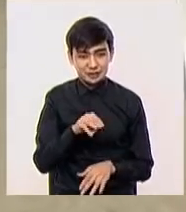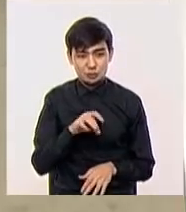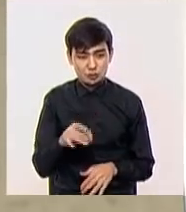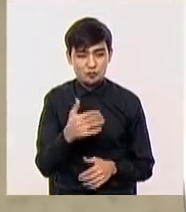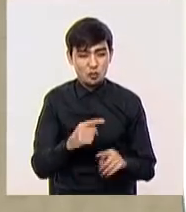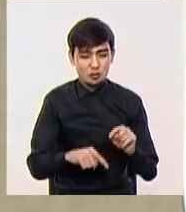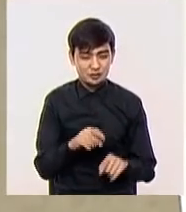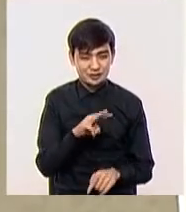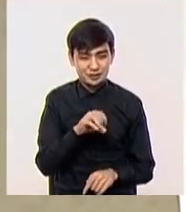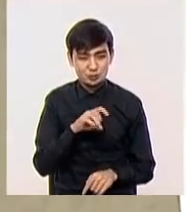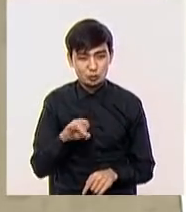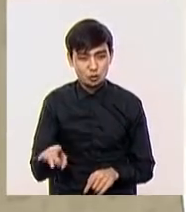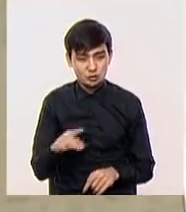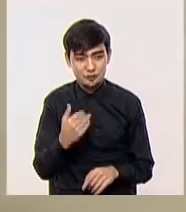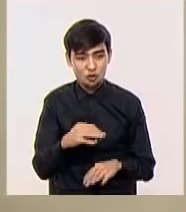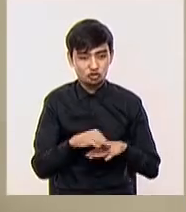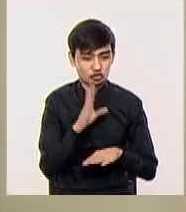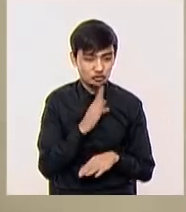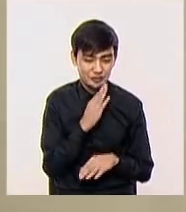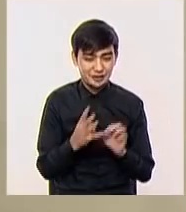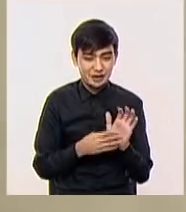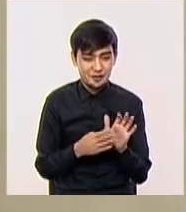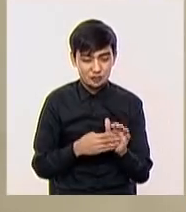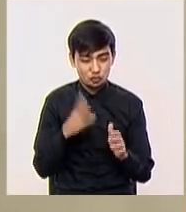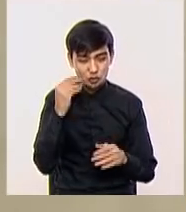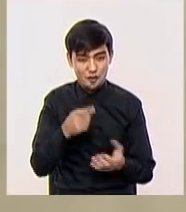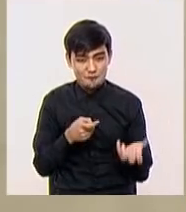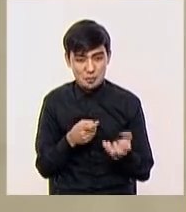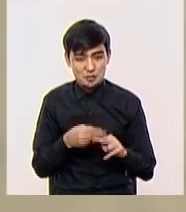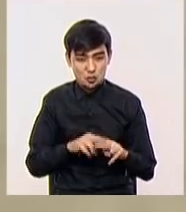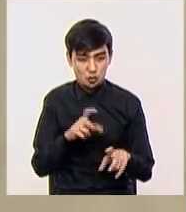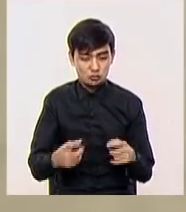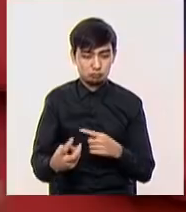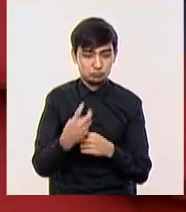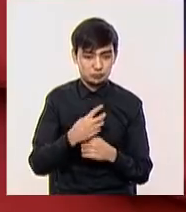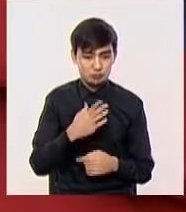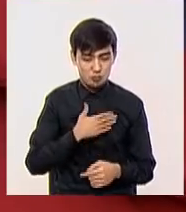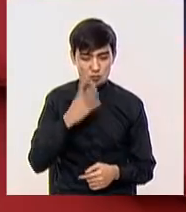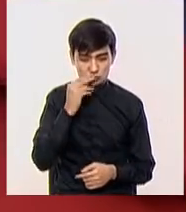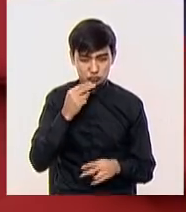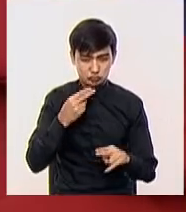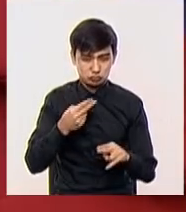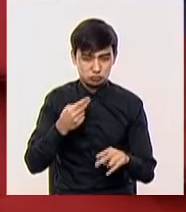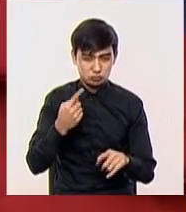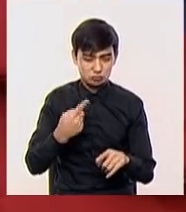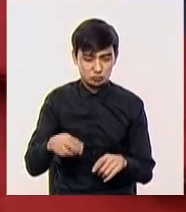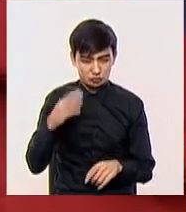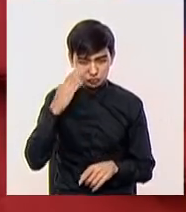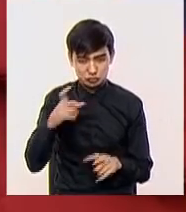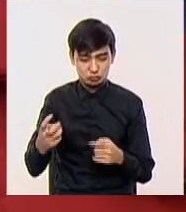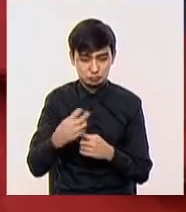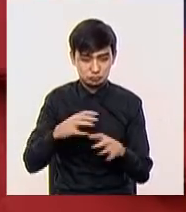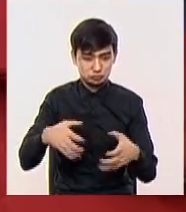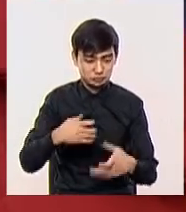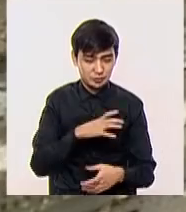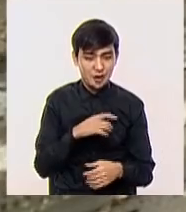жақындары. Тимур Мақсұтұлының келіншегі 9 қаңтар күні автомат ұстаған адамдар үйге келіп, күйеуімді белгісіз бағыт қалып кетті. Екі күннен соң